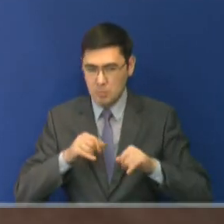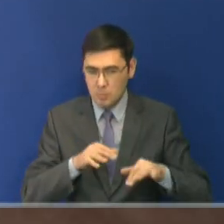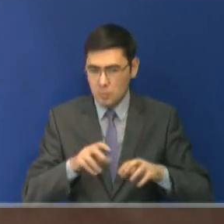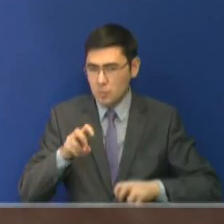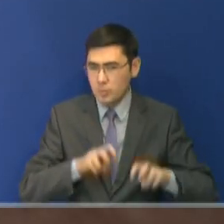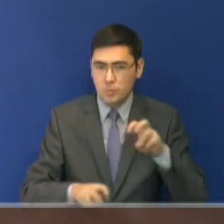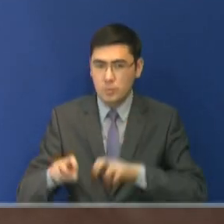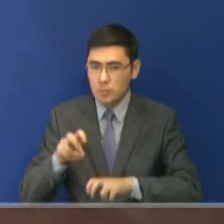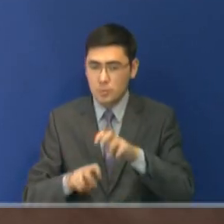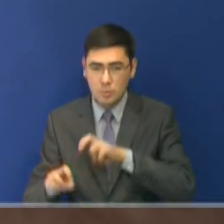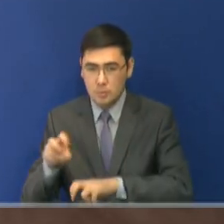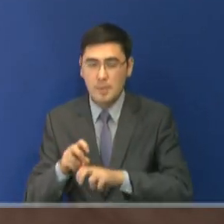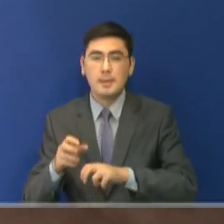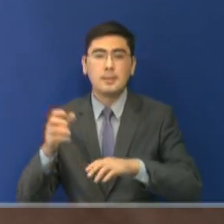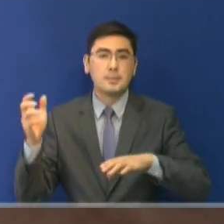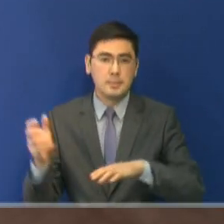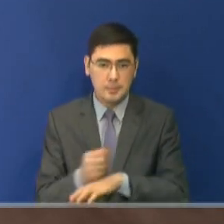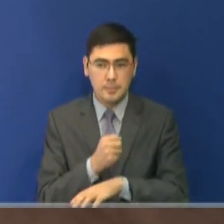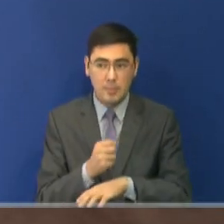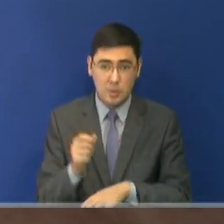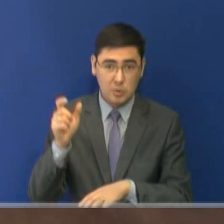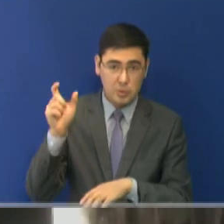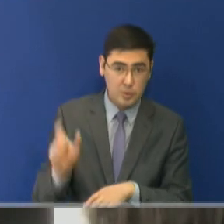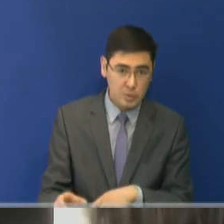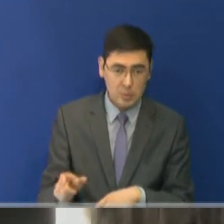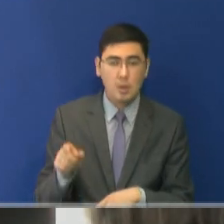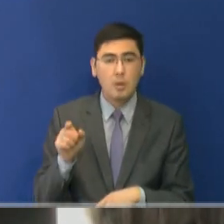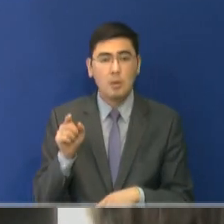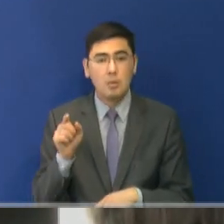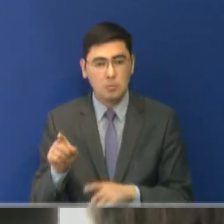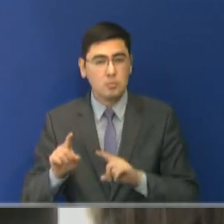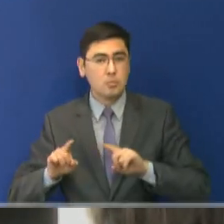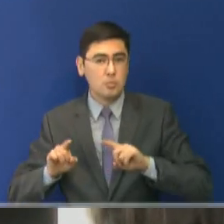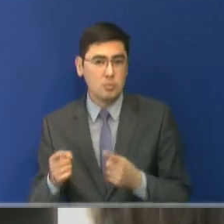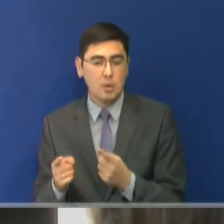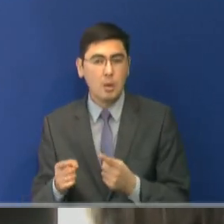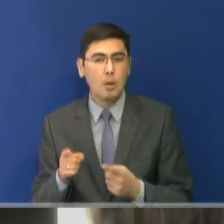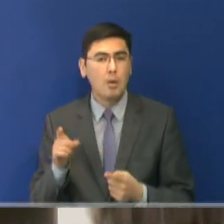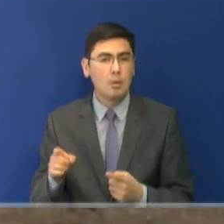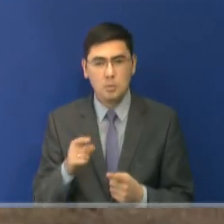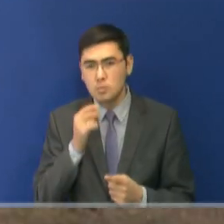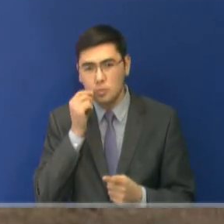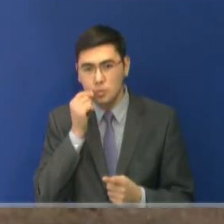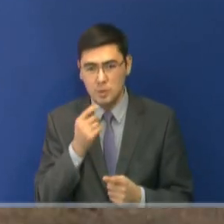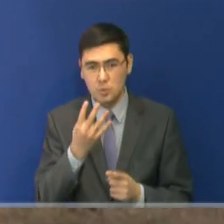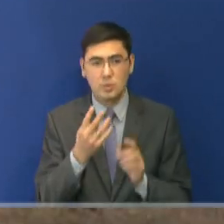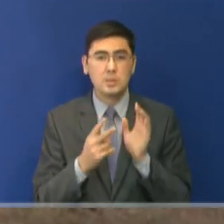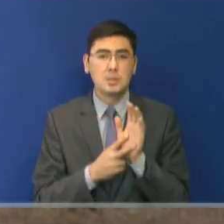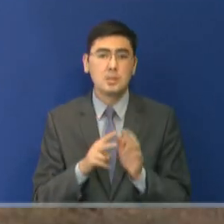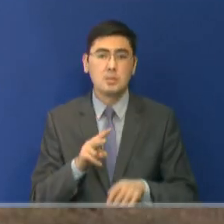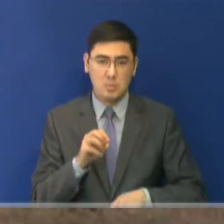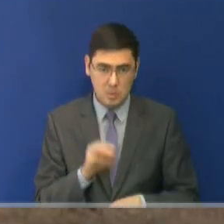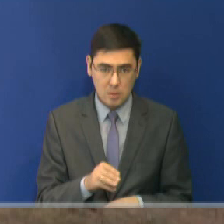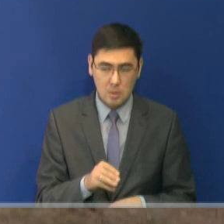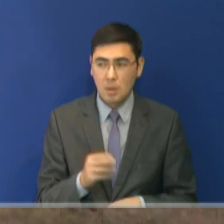приступили к оперативно-розыскным мероприятиям. В результате подозреваемый в краже скота был задержан. Им оказался 47-летний местный житель, который